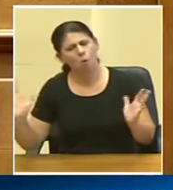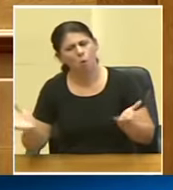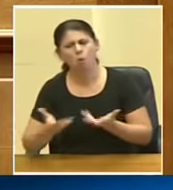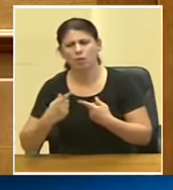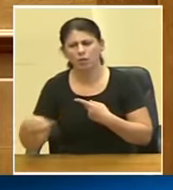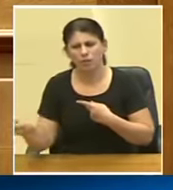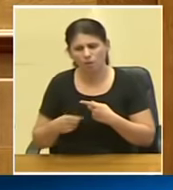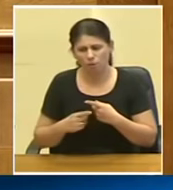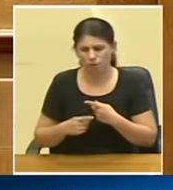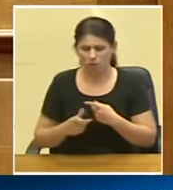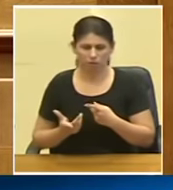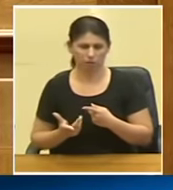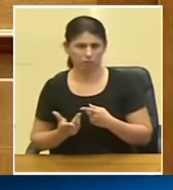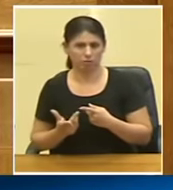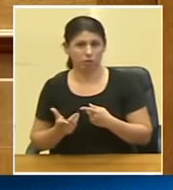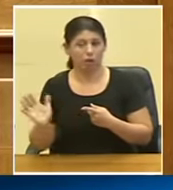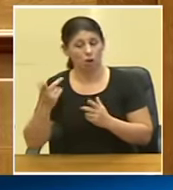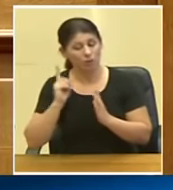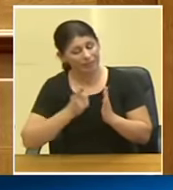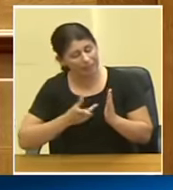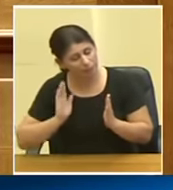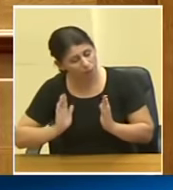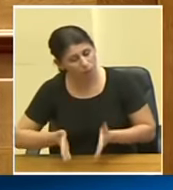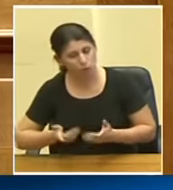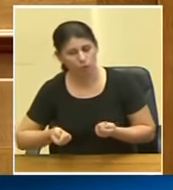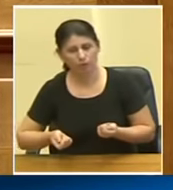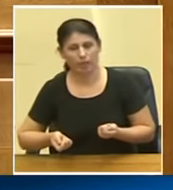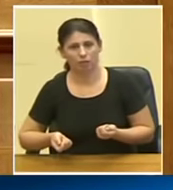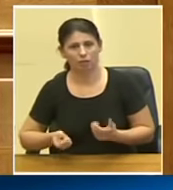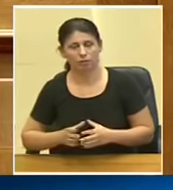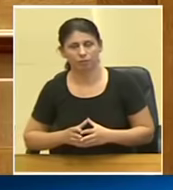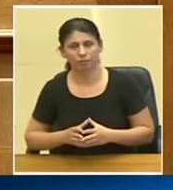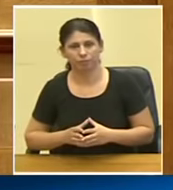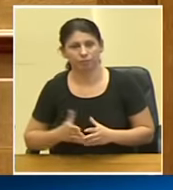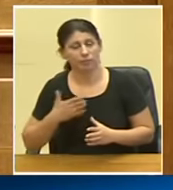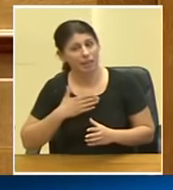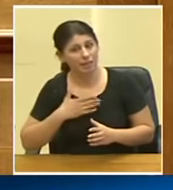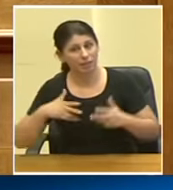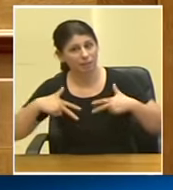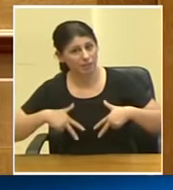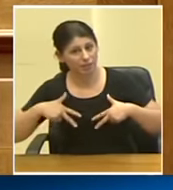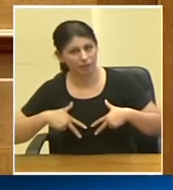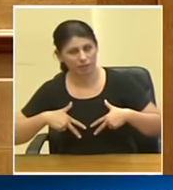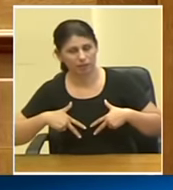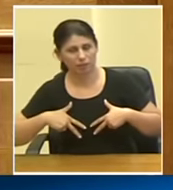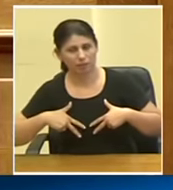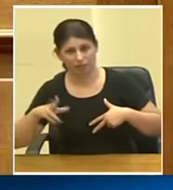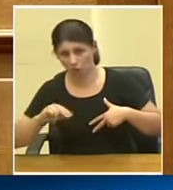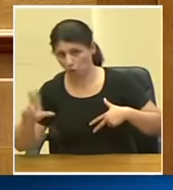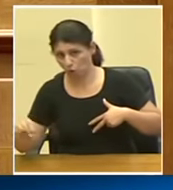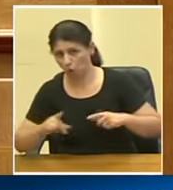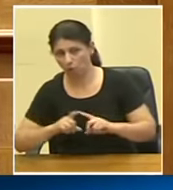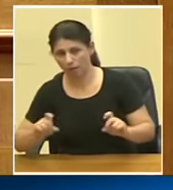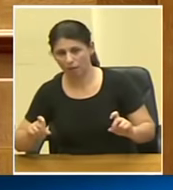τις αποκλίσεις, ό,τι κριτική θα μπορούσαν να κάνουν για τη δική μας κυβέρνηση. Είναι το ίδιο